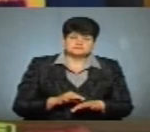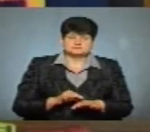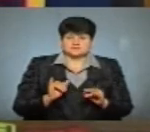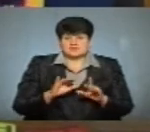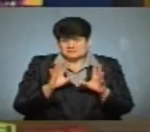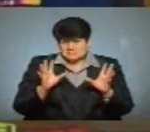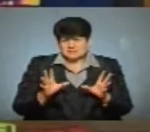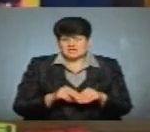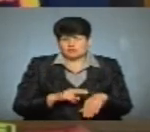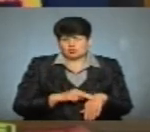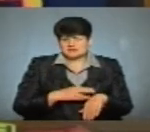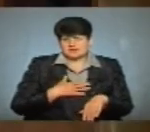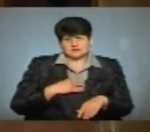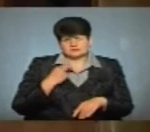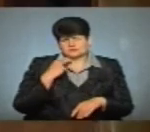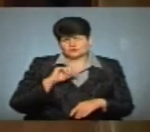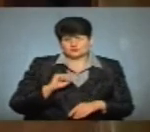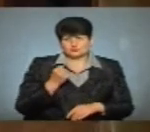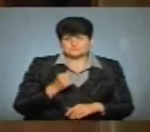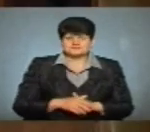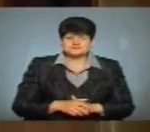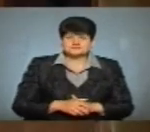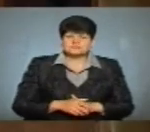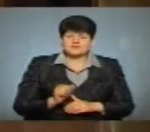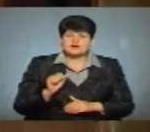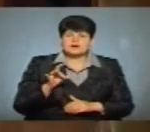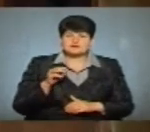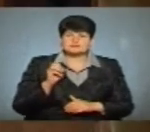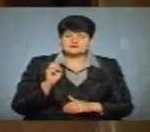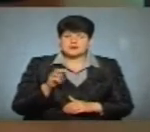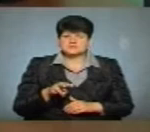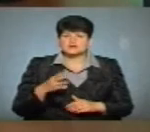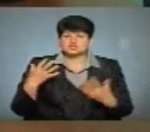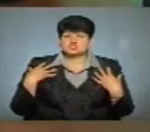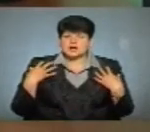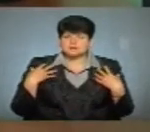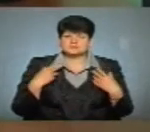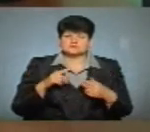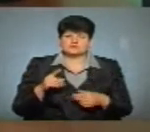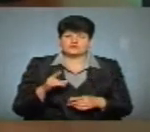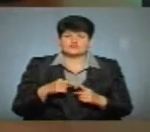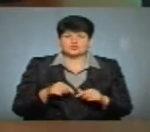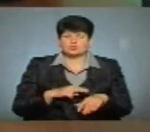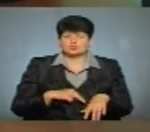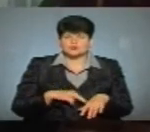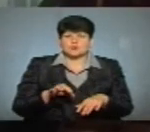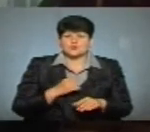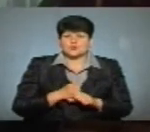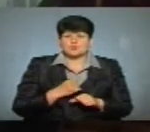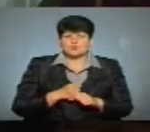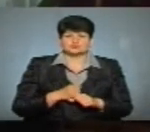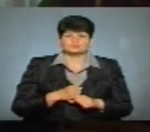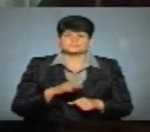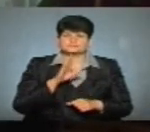взагалі поліцейські наші ліпші друзі. Артем Колодій, начальник Зборівського відділу поліції, про роботу лейтенантки